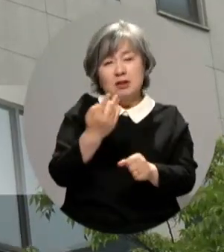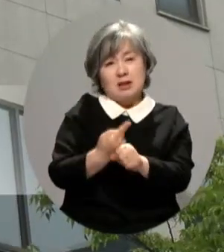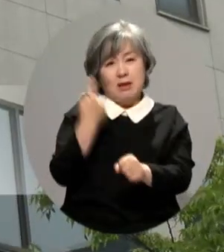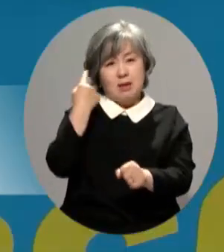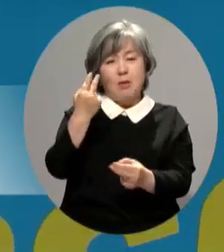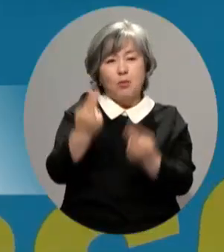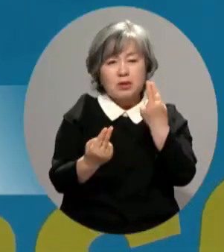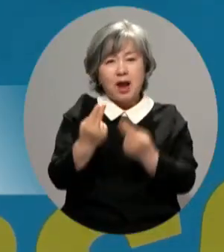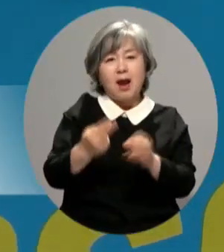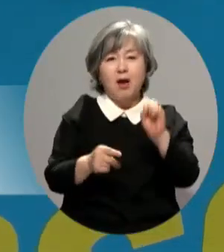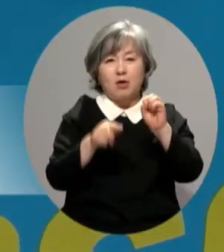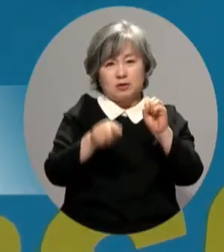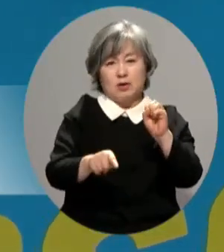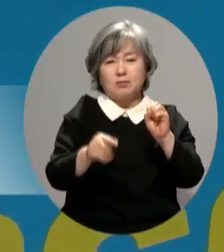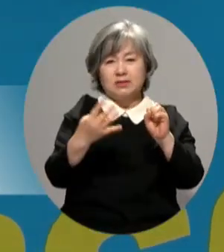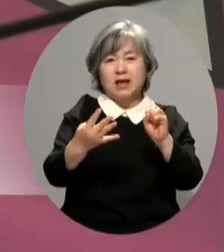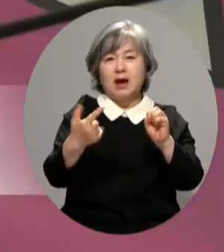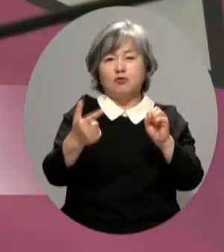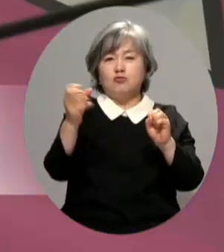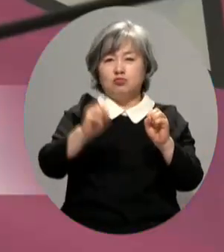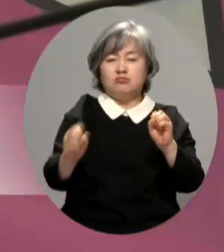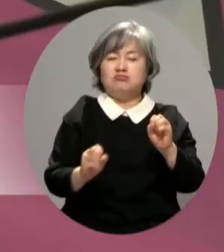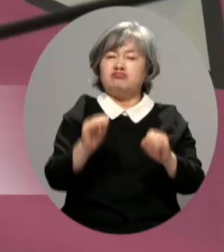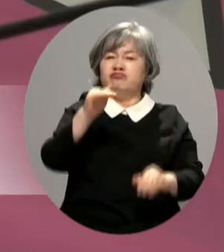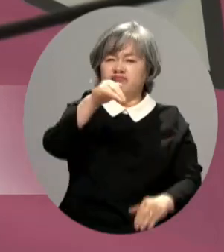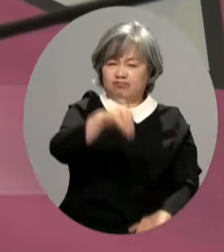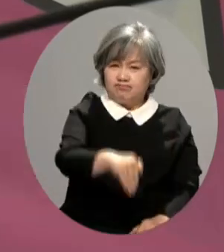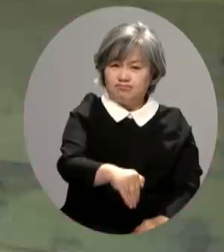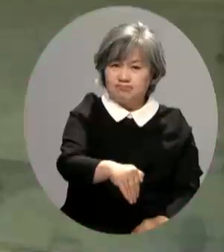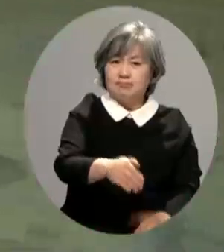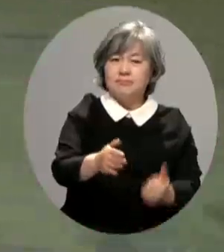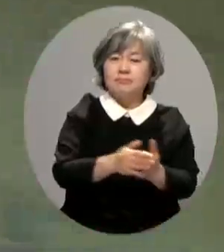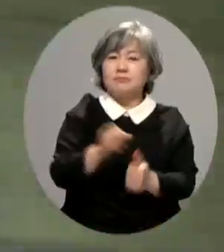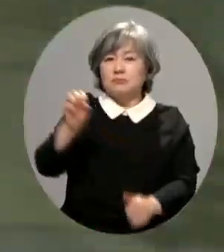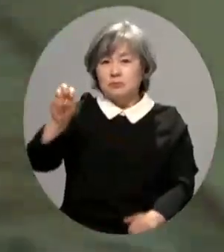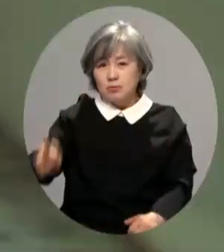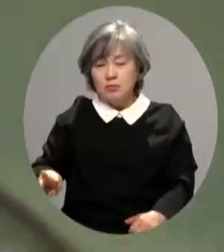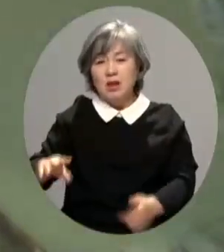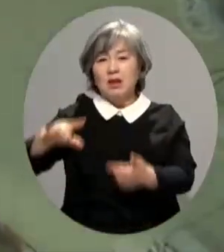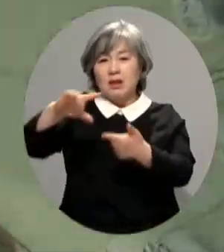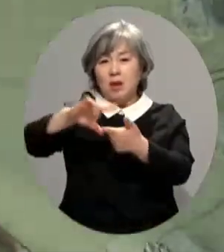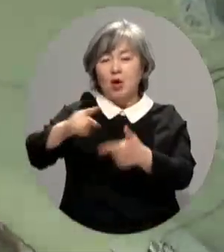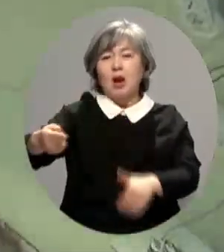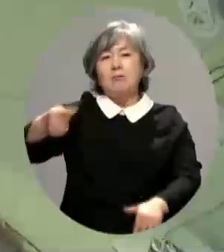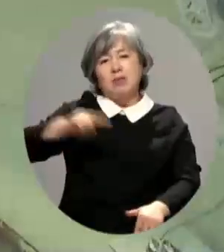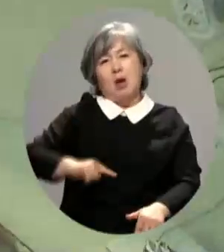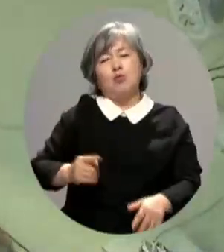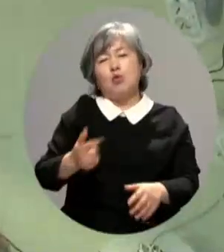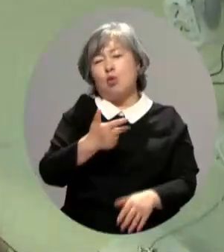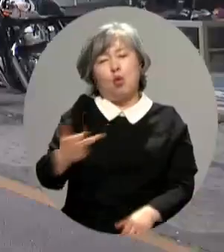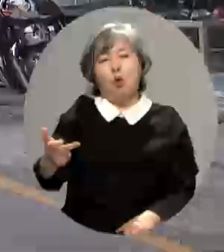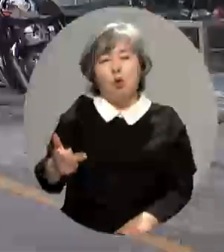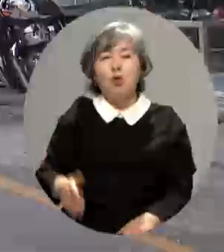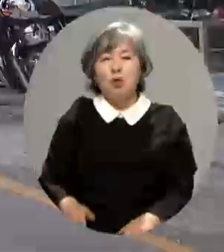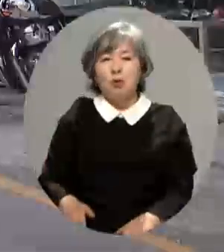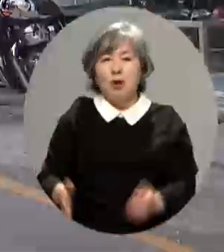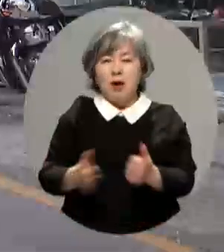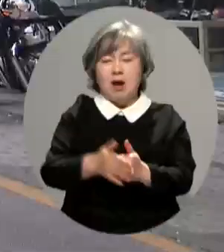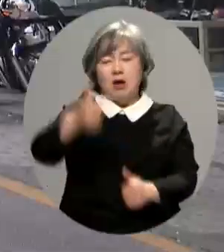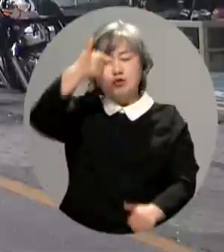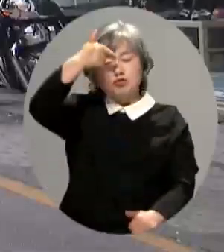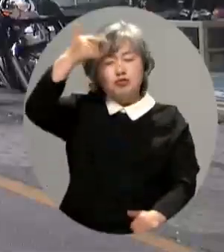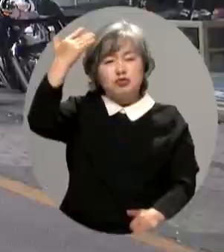0.46% 하락했습니다 하락폭으로 보면 광주 경남 다음으로 큽니다 주로